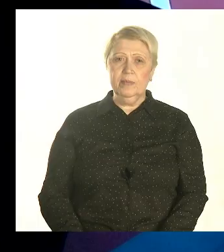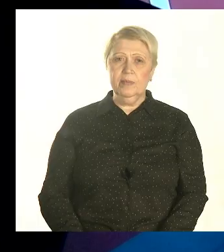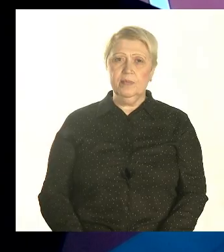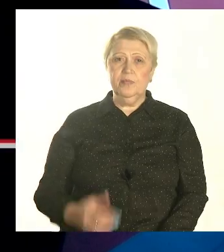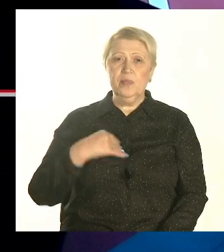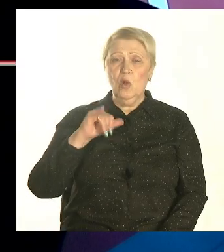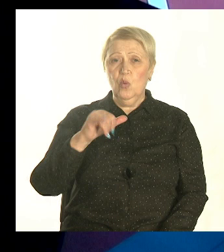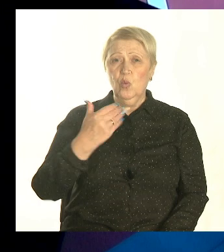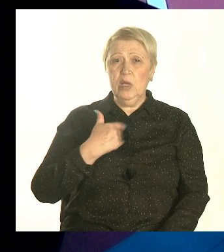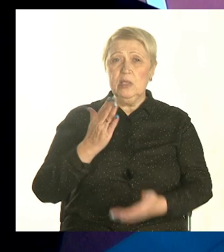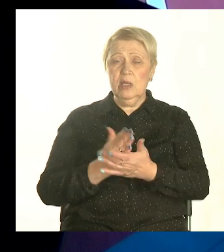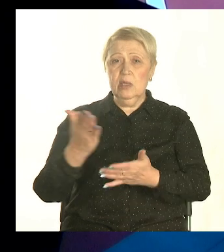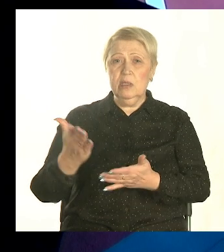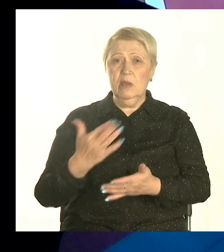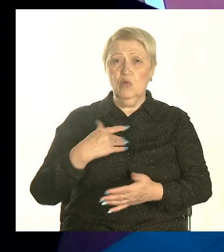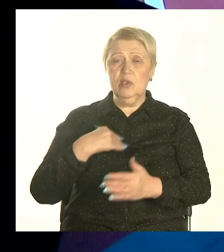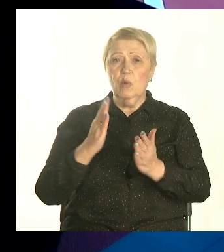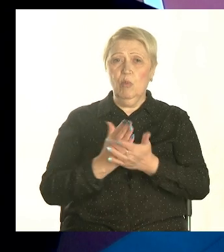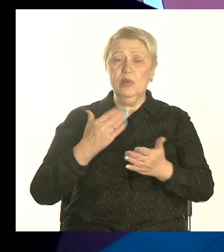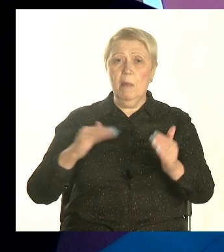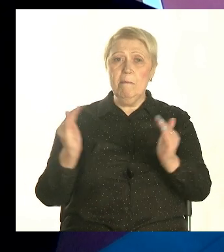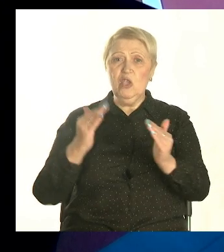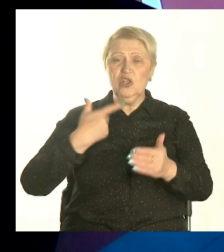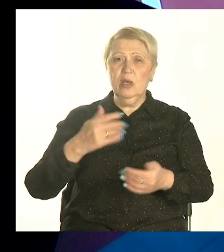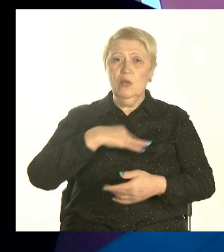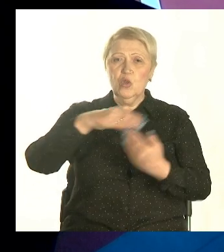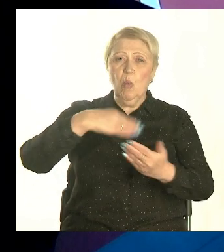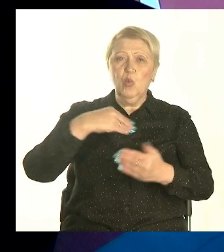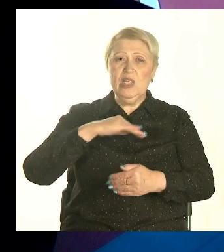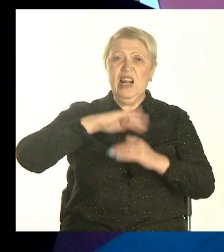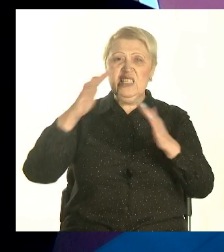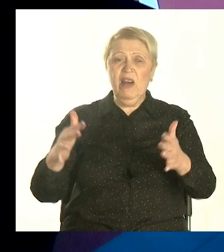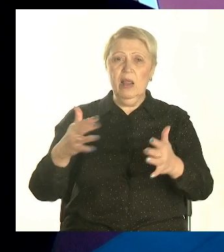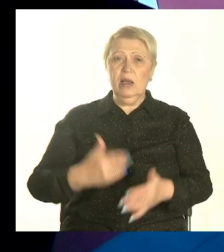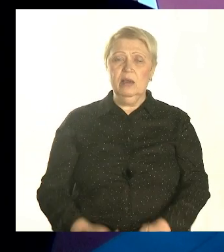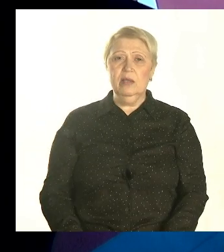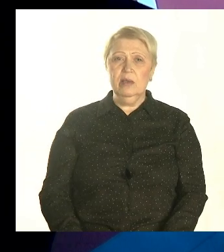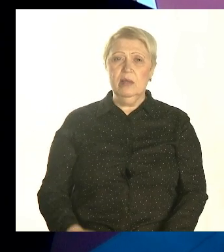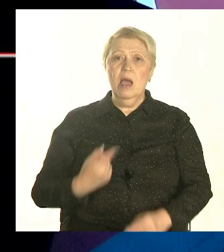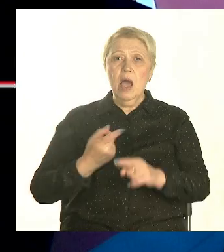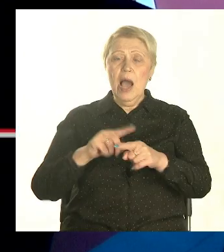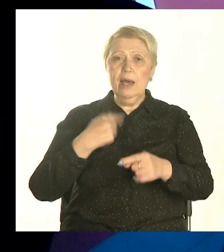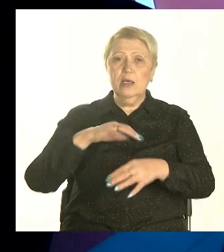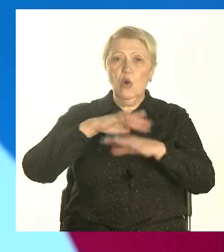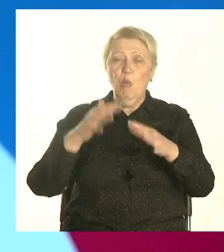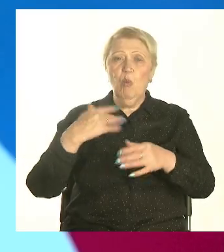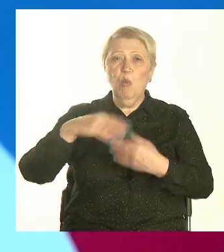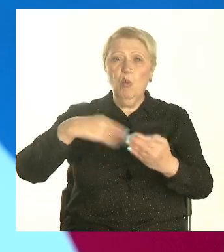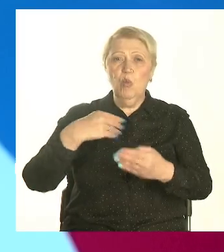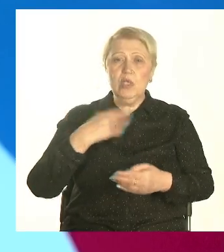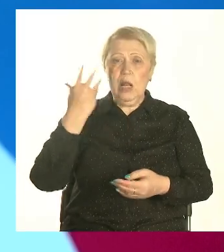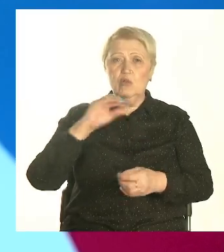по идее, теперь должно стать меньше свалок. Все это произойдет благодаря тому, что мусор, который собирается... Кстати, не